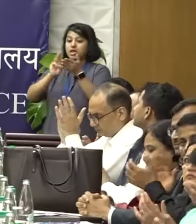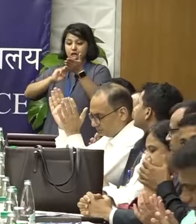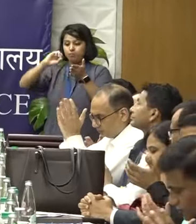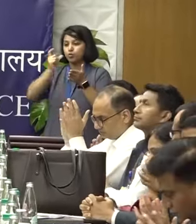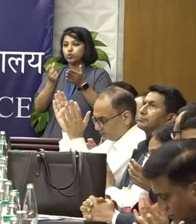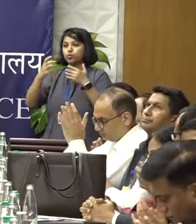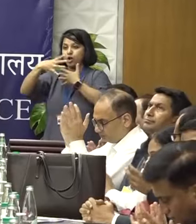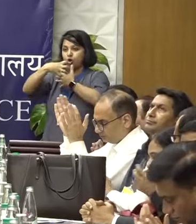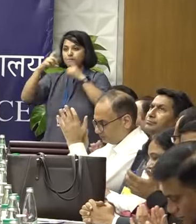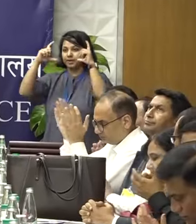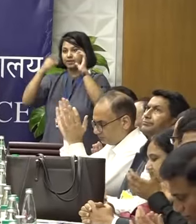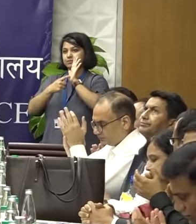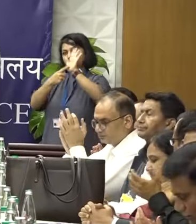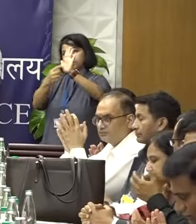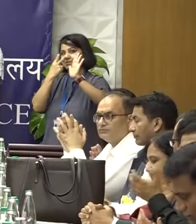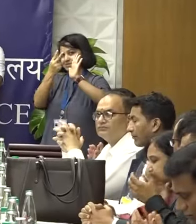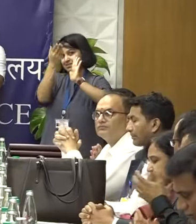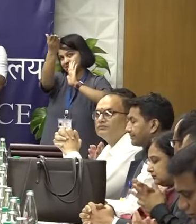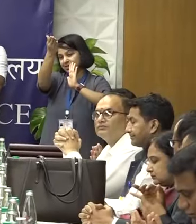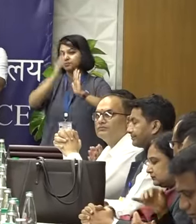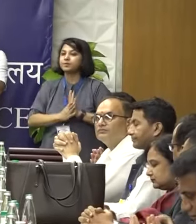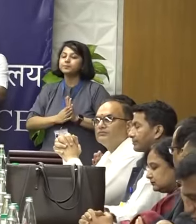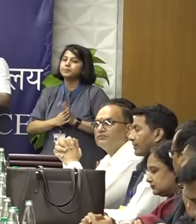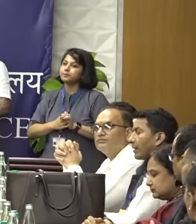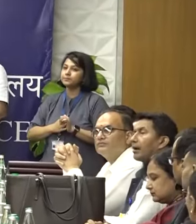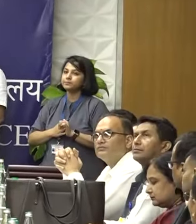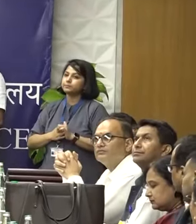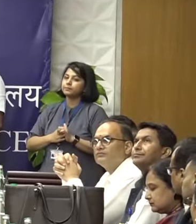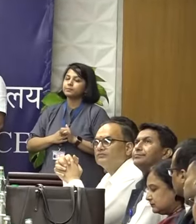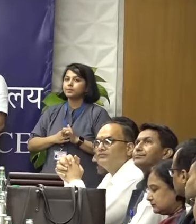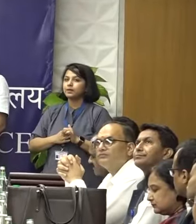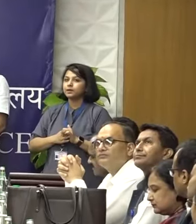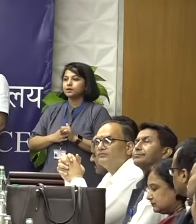की एक कॉपी यहाँ तथा दूसरी आप अपने स्क्रीन पर देख पा रहे हैं।